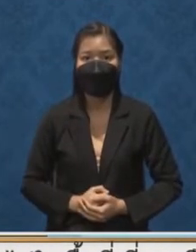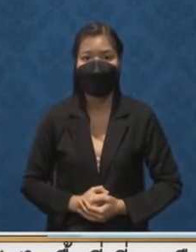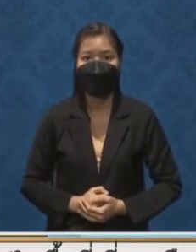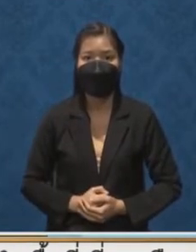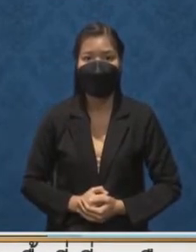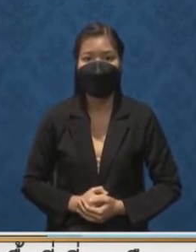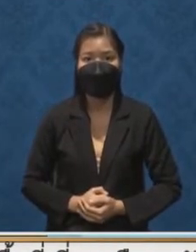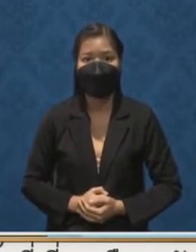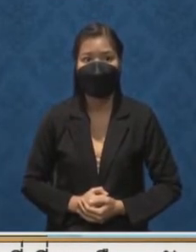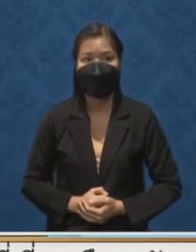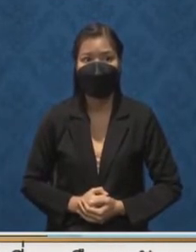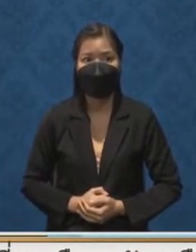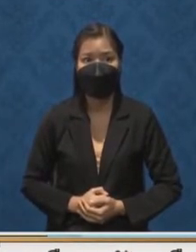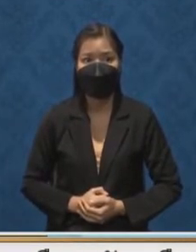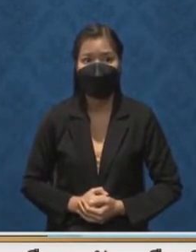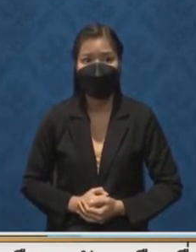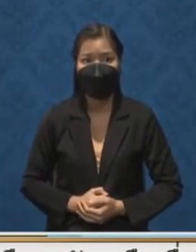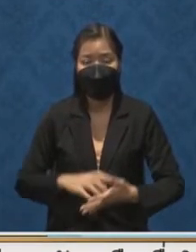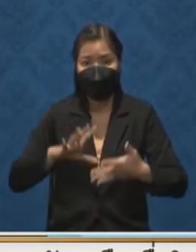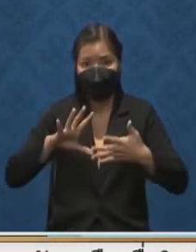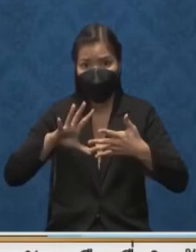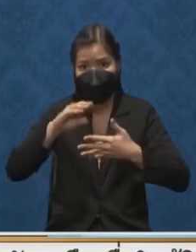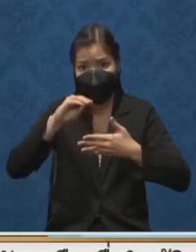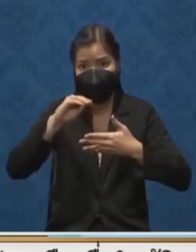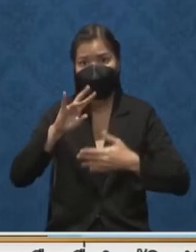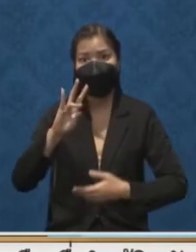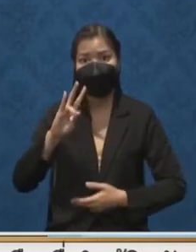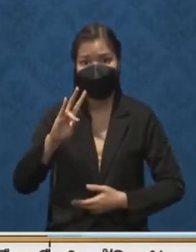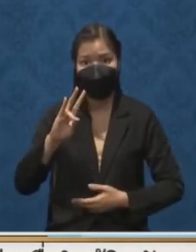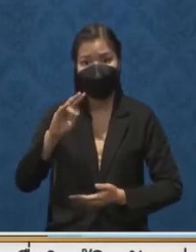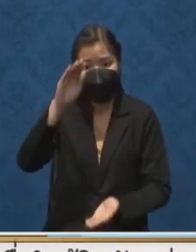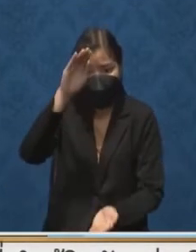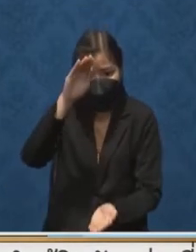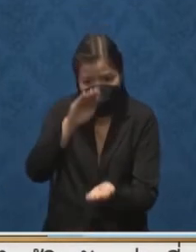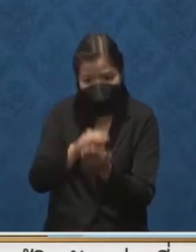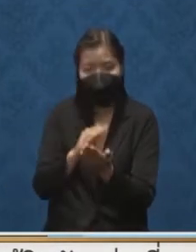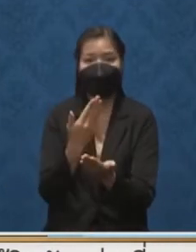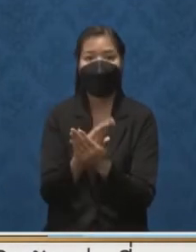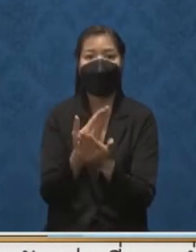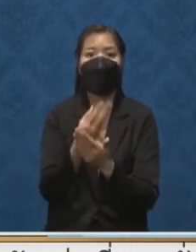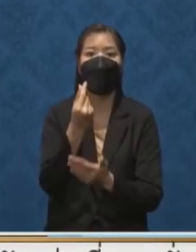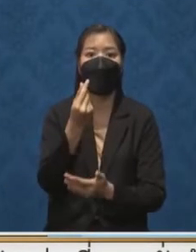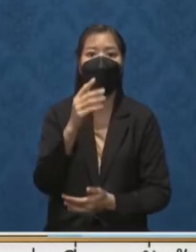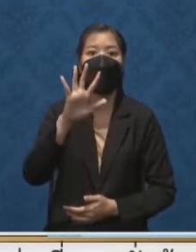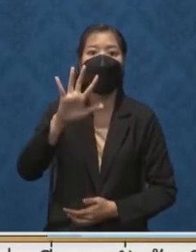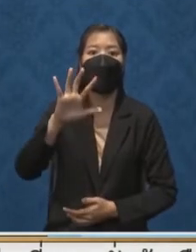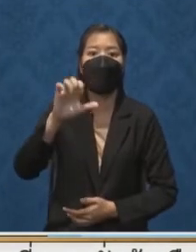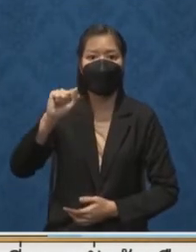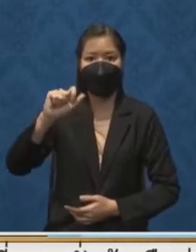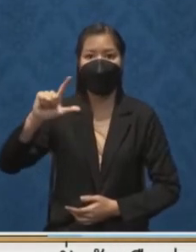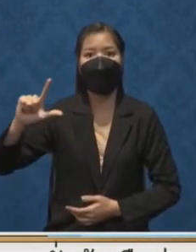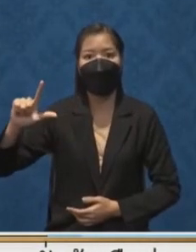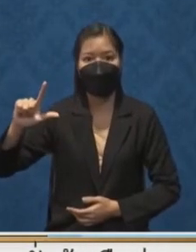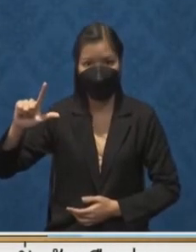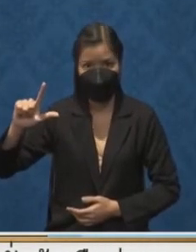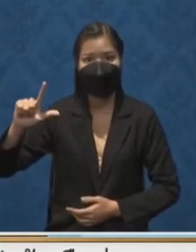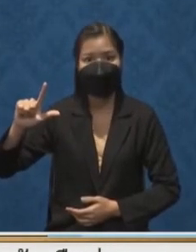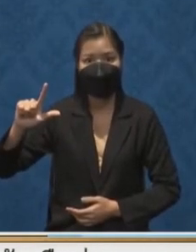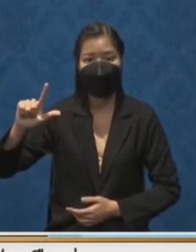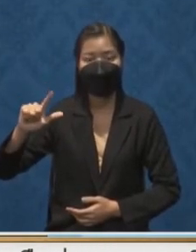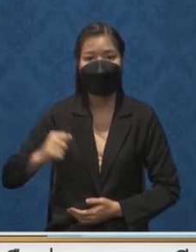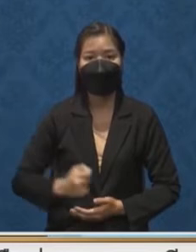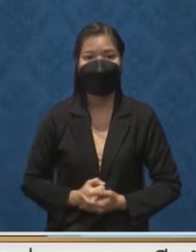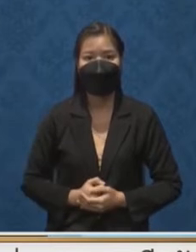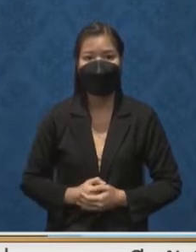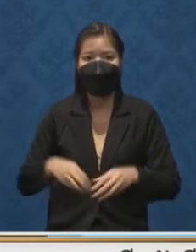รวม7 ลายการนี้นะครัท slot satis รมแลวเปยอดเทไห่ครบ500 ล้านครับเพราฉนั้จรๆใน